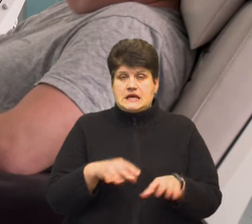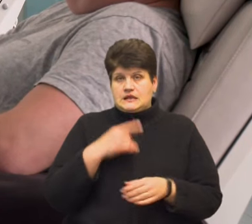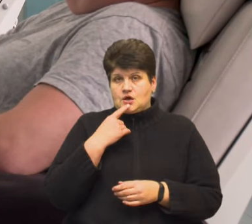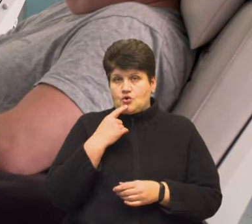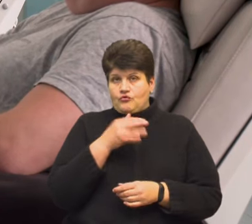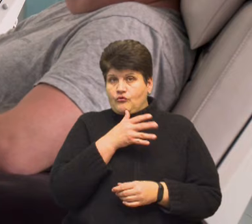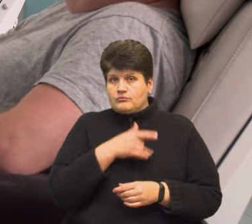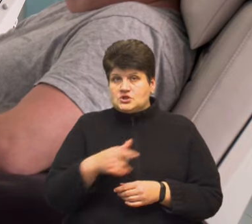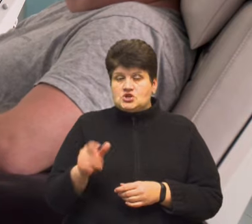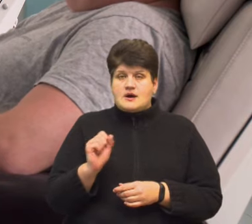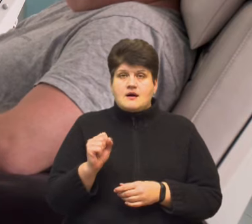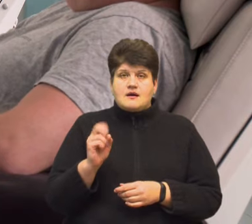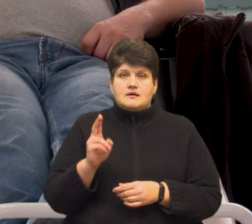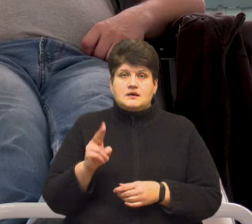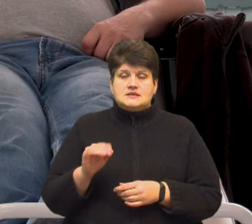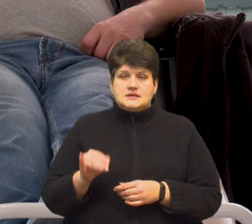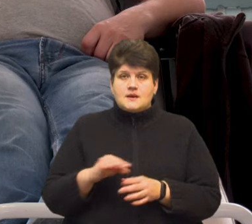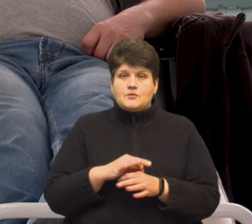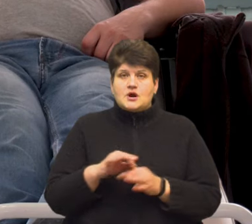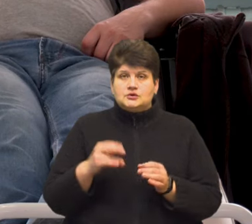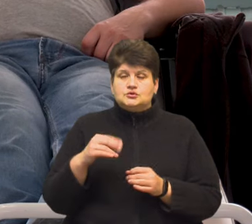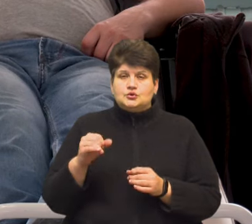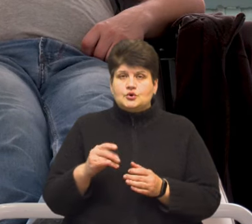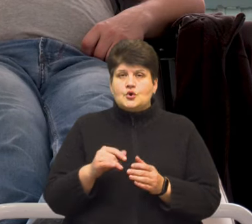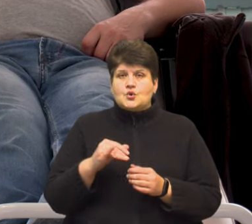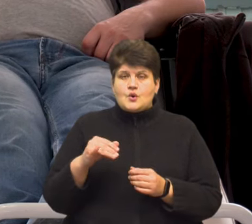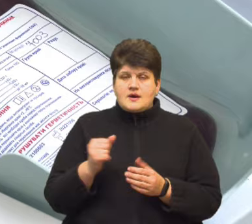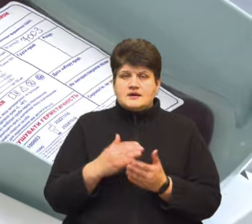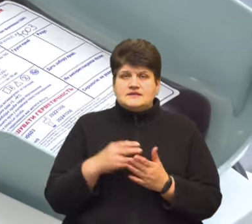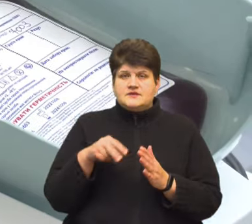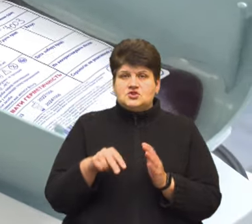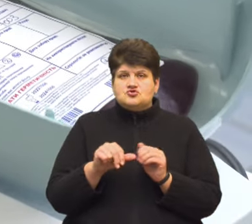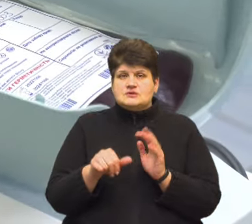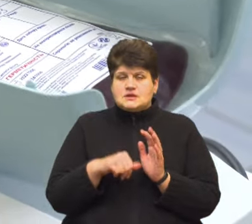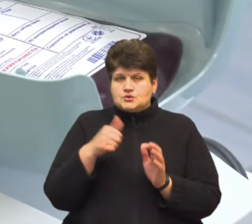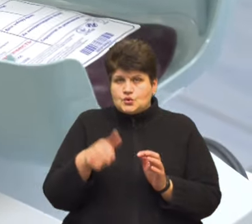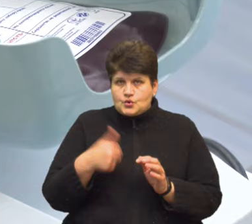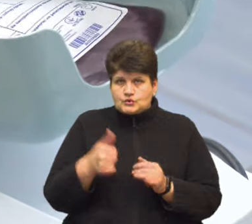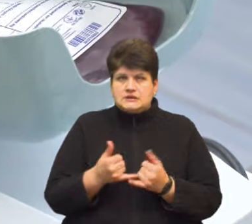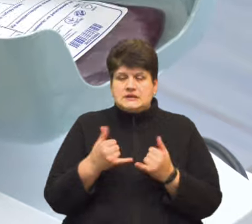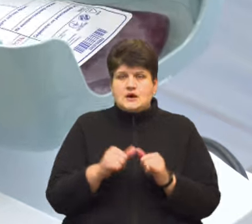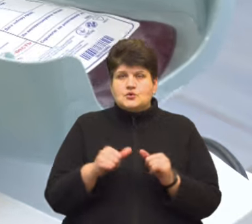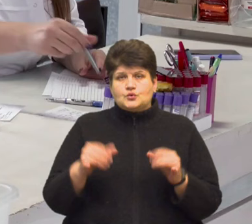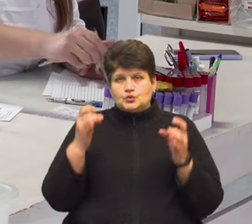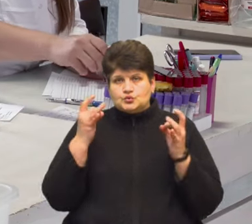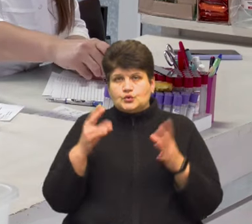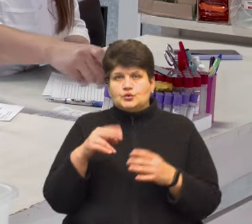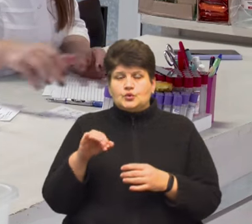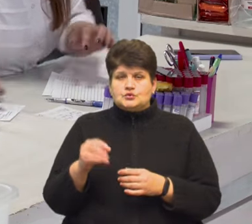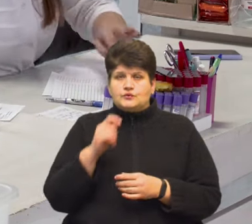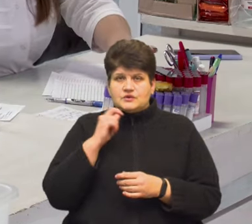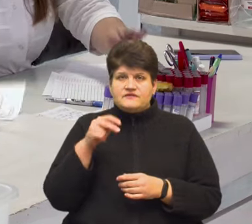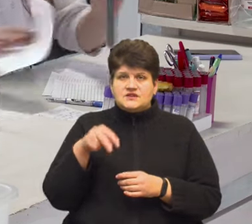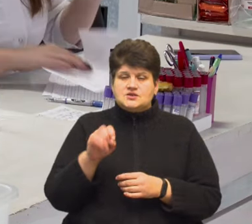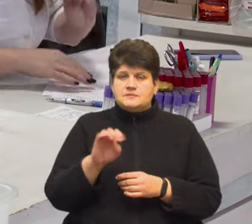бартош проект донор юадії із 2014 року створений задля розвитку культури донорства в Україні із 2015